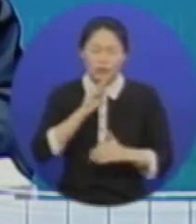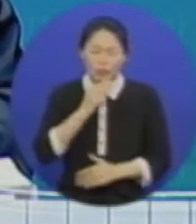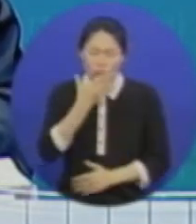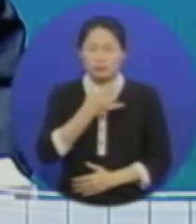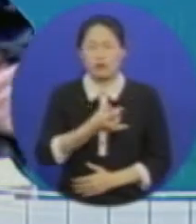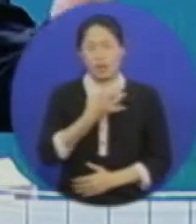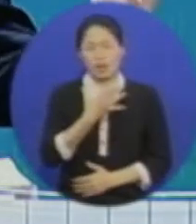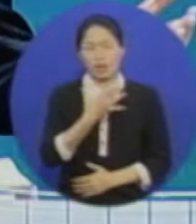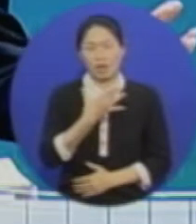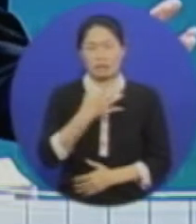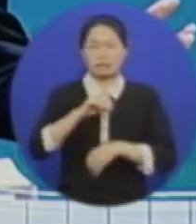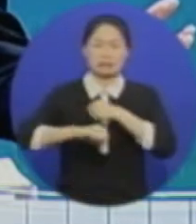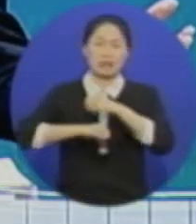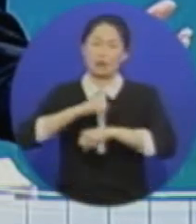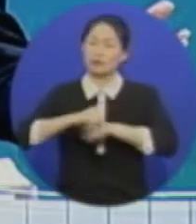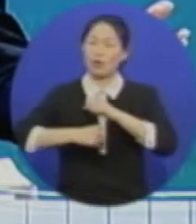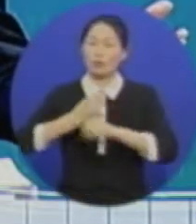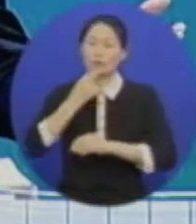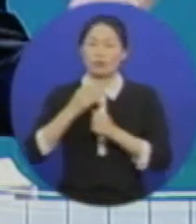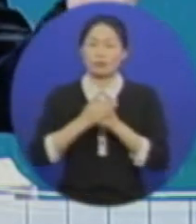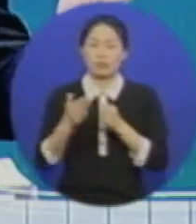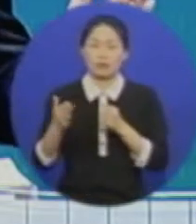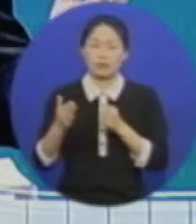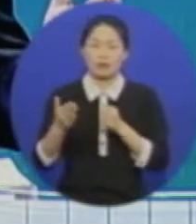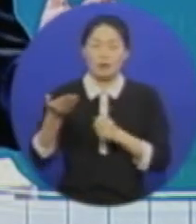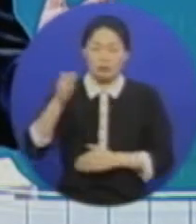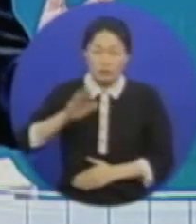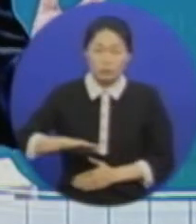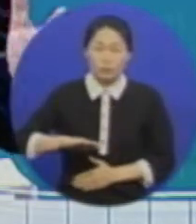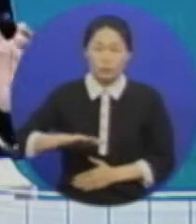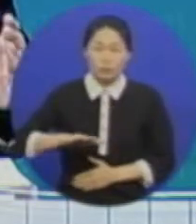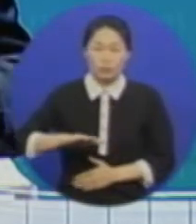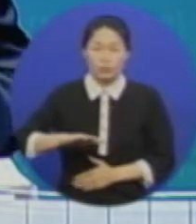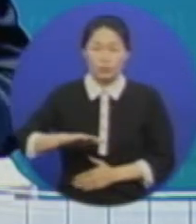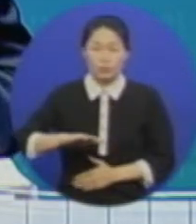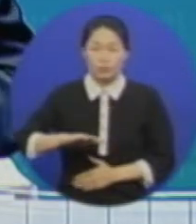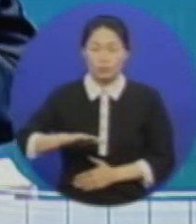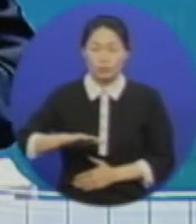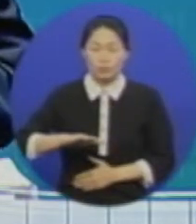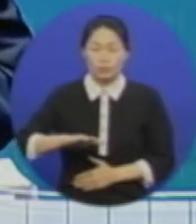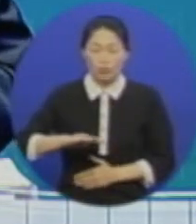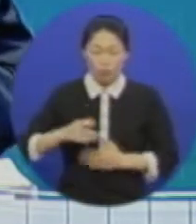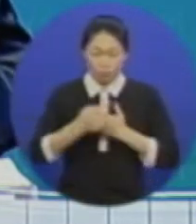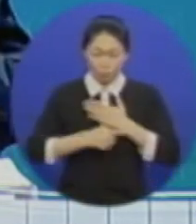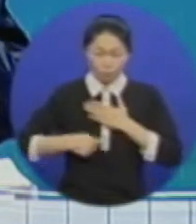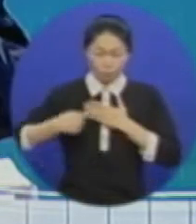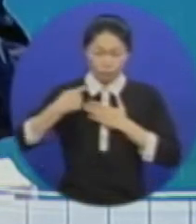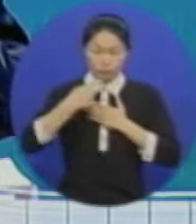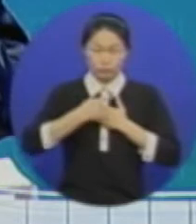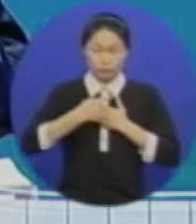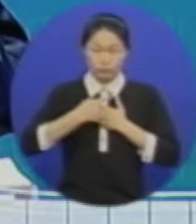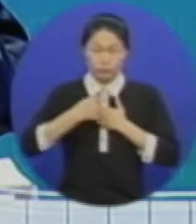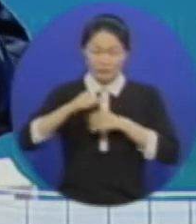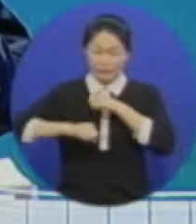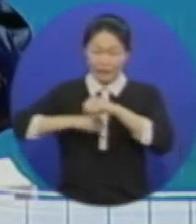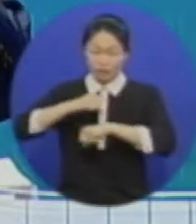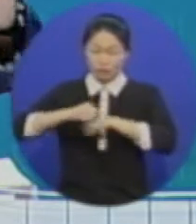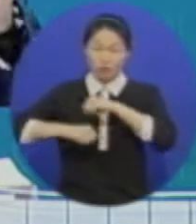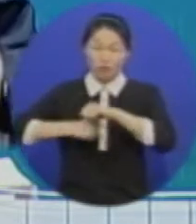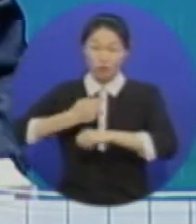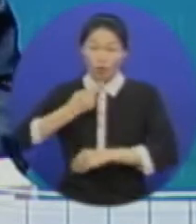죠 자유가 없으니까 그래도 몸은 자유가 없이 국